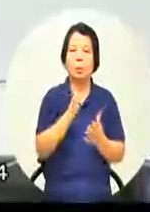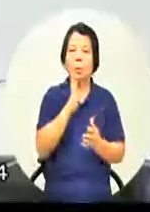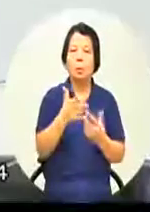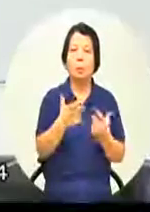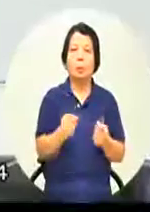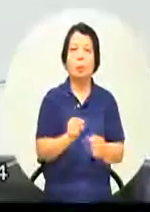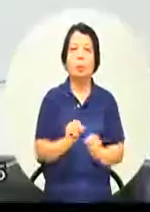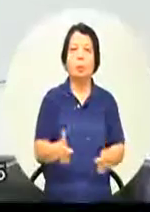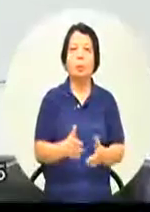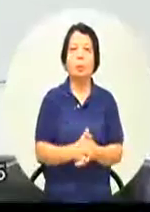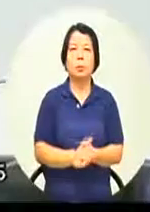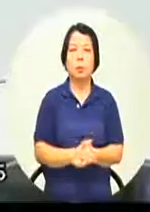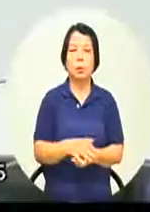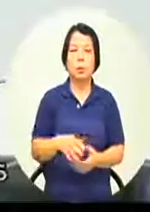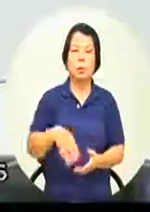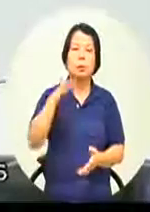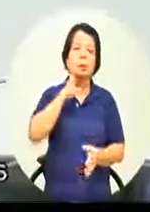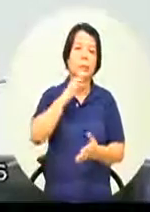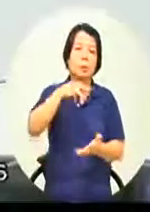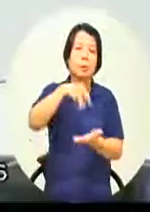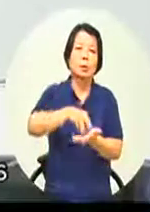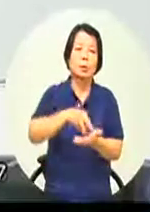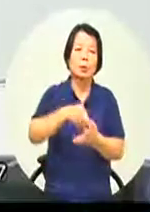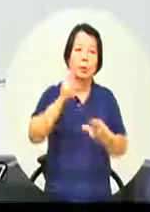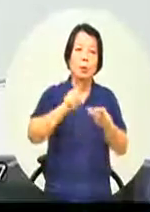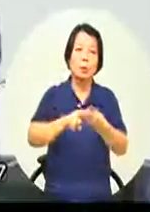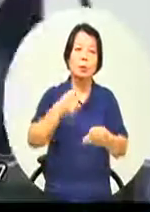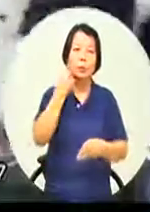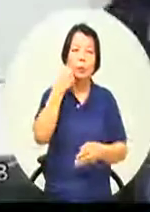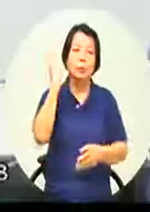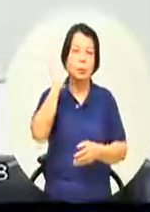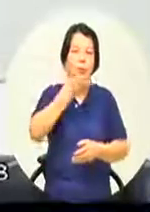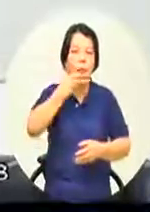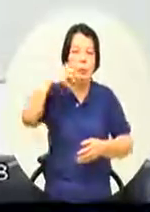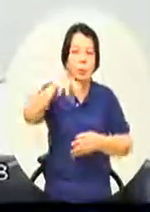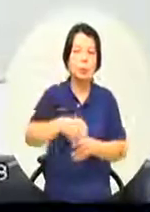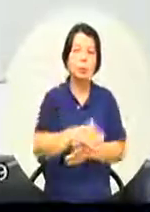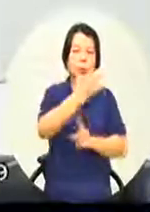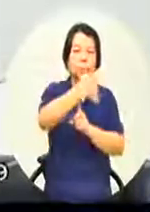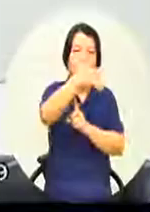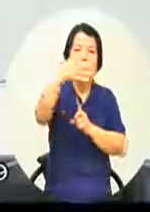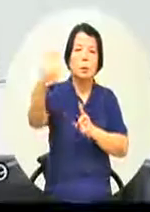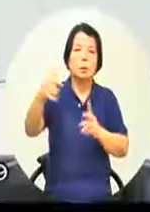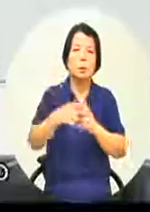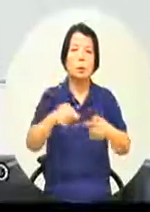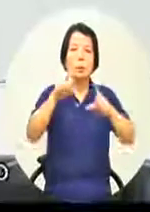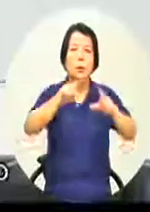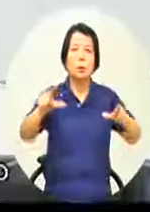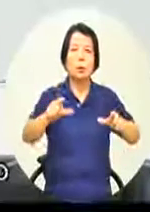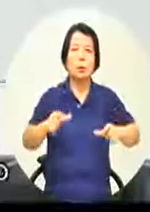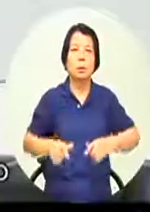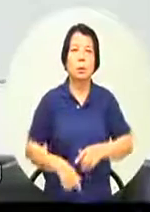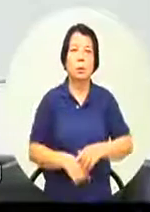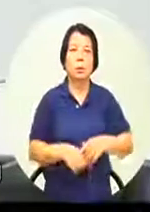主。来，卤主一，水利局，你们处理旗山这个大沟顶整个